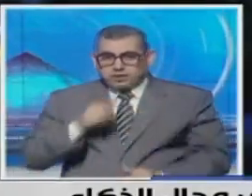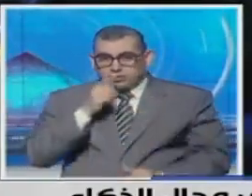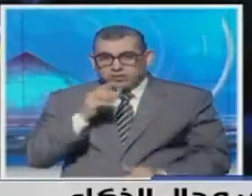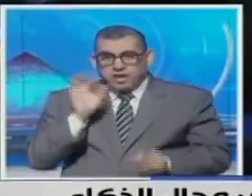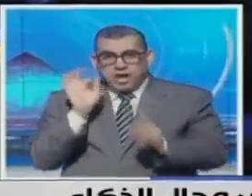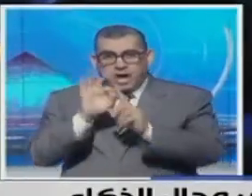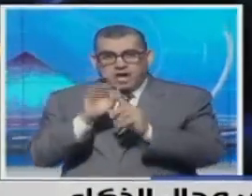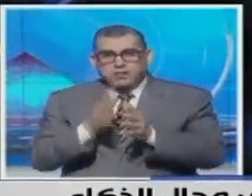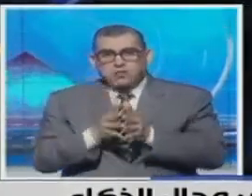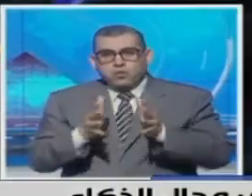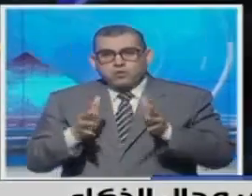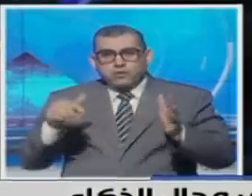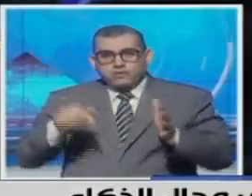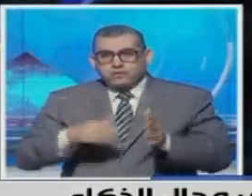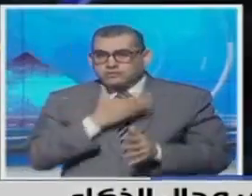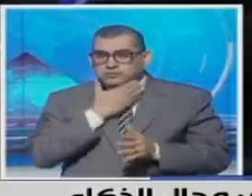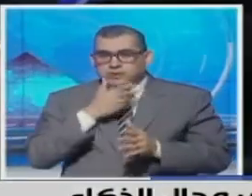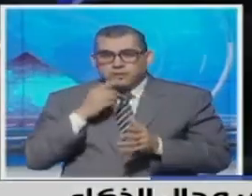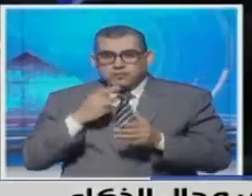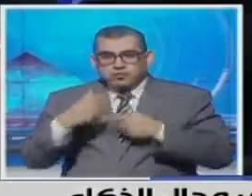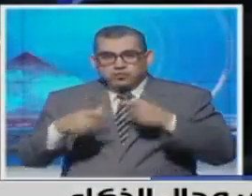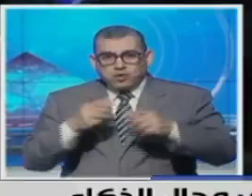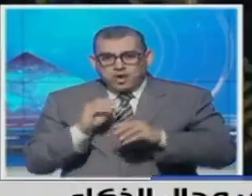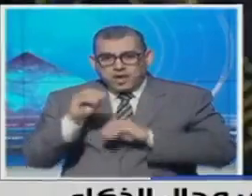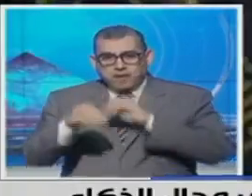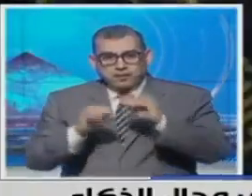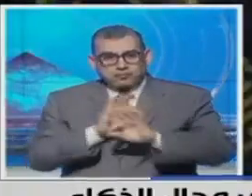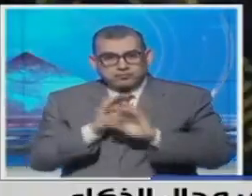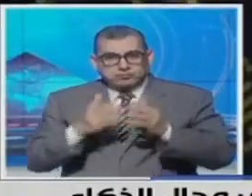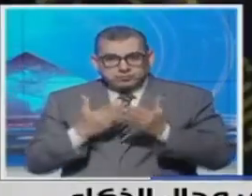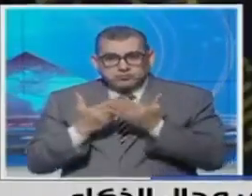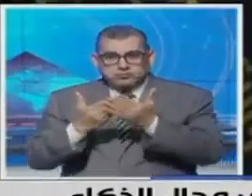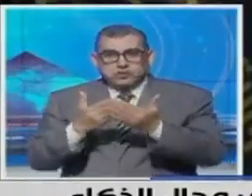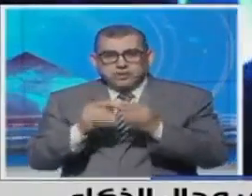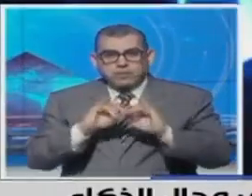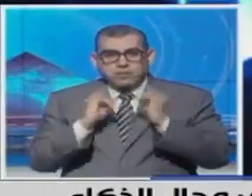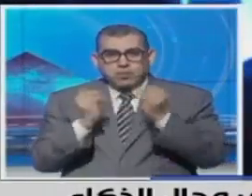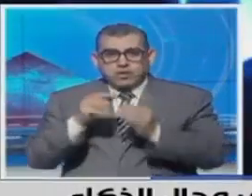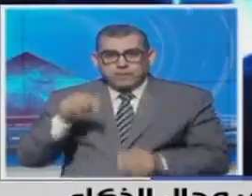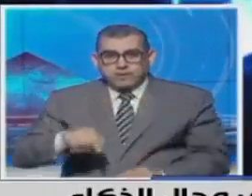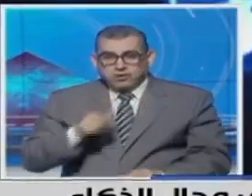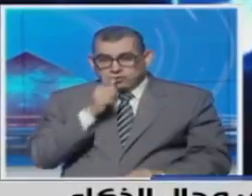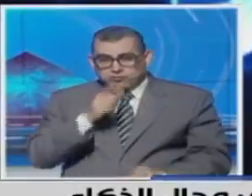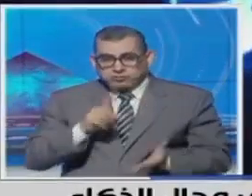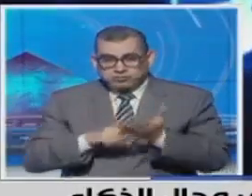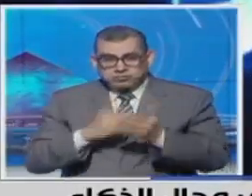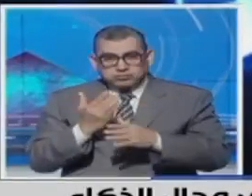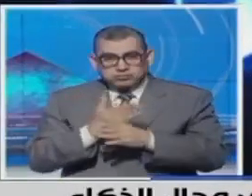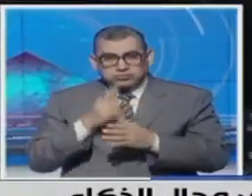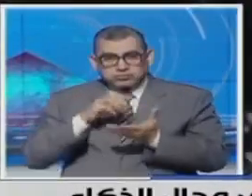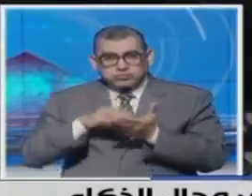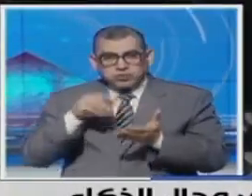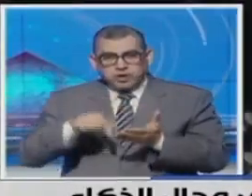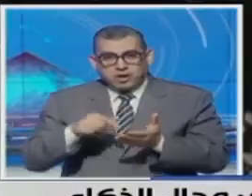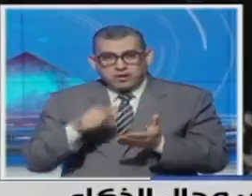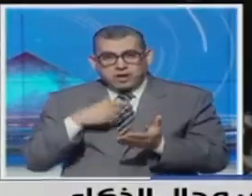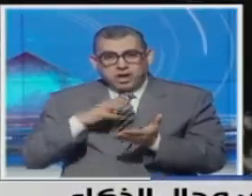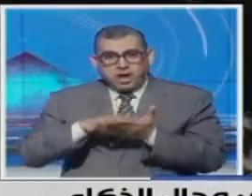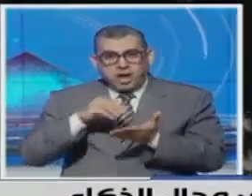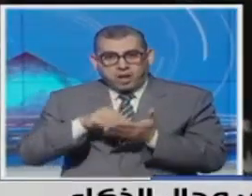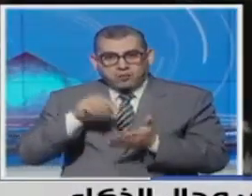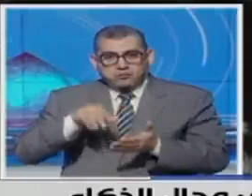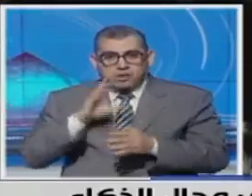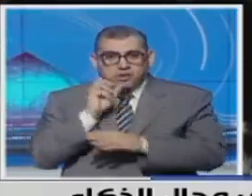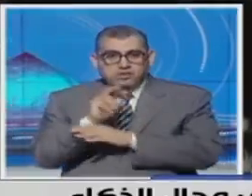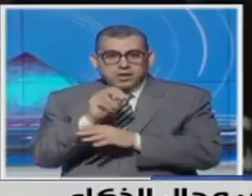بهدف التوسع في تطويع التكنولوجيا وأدواتها لخدمة المجتمع أبرز ما استهدفته المبادرة. بدأنا